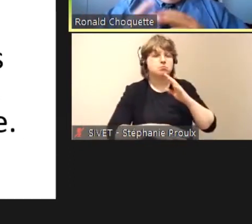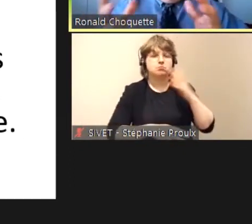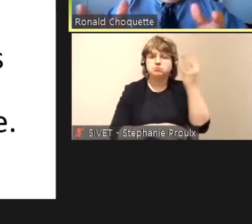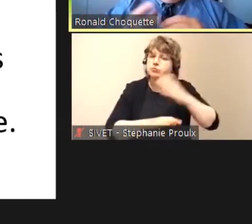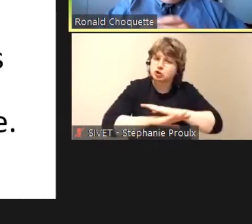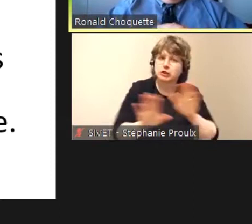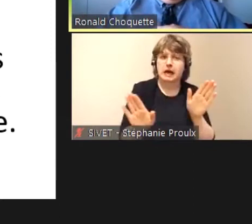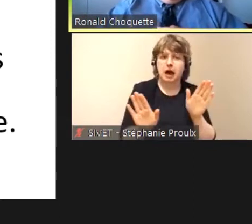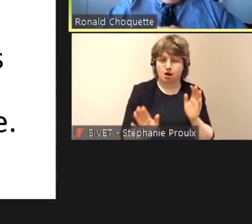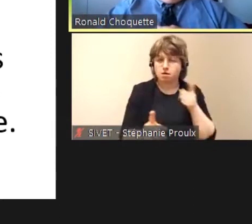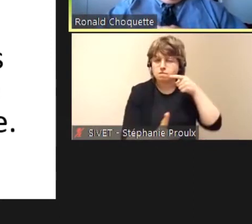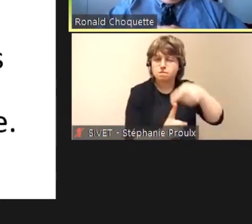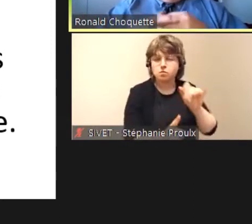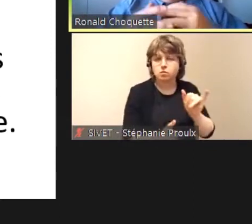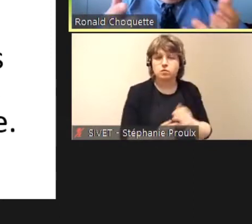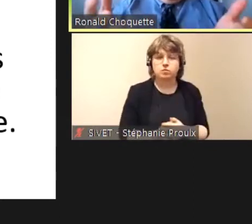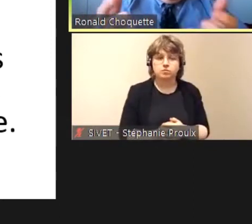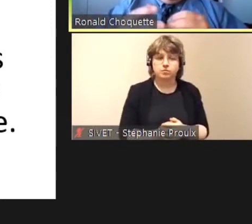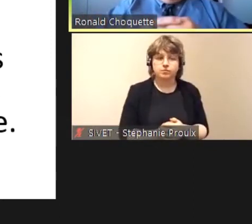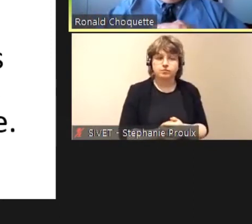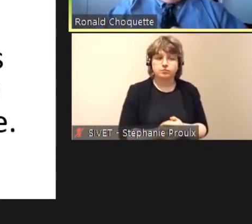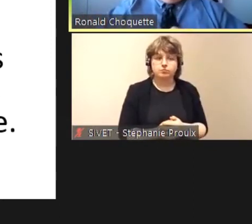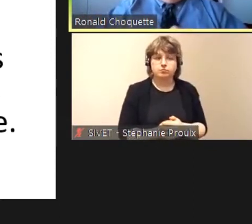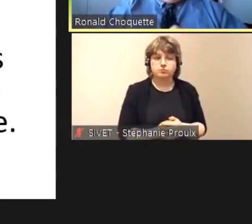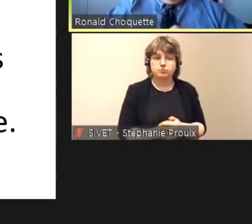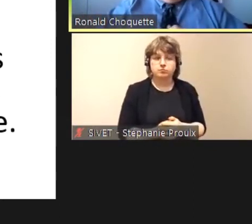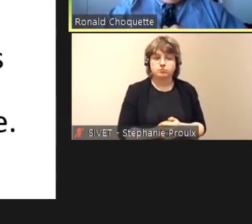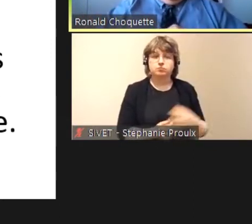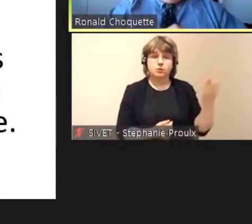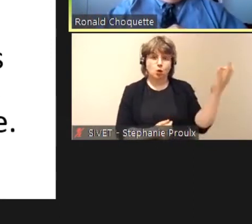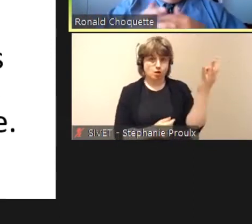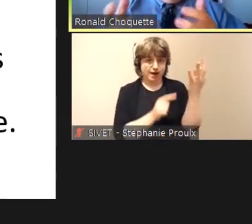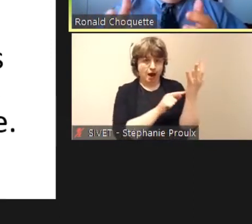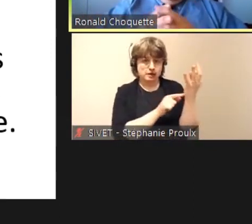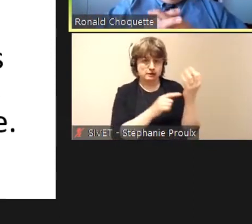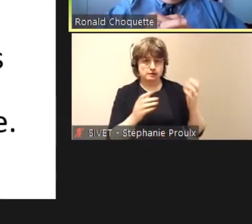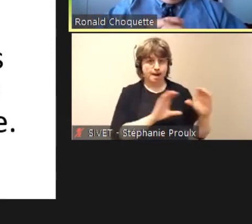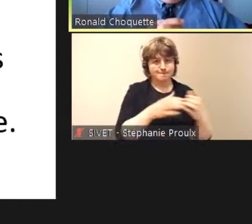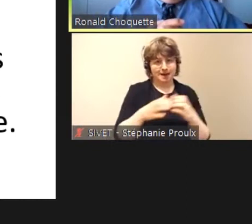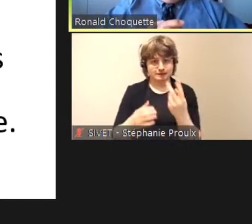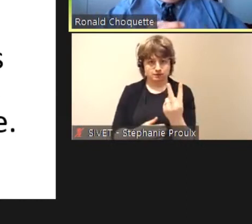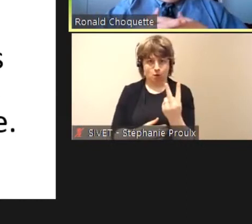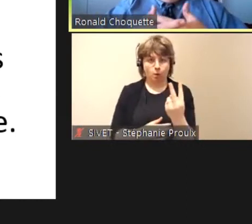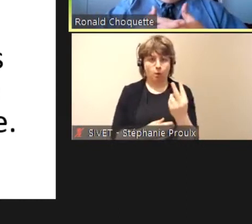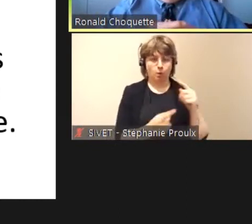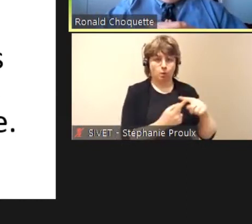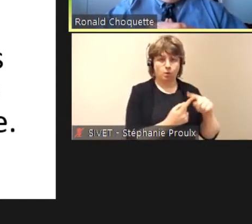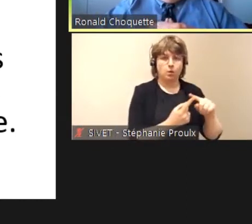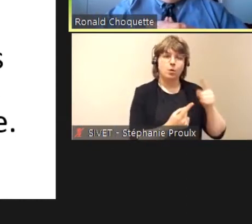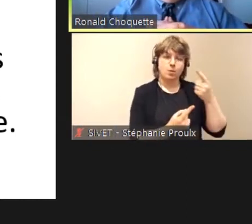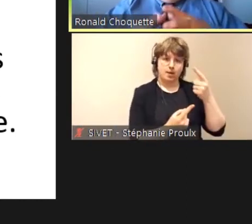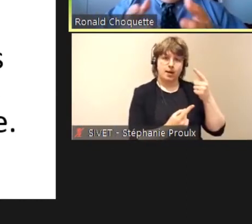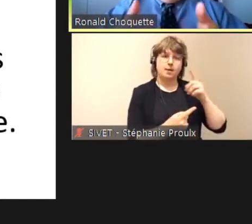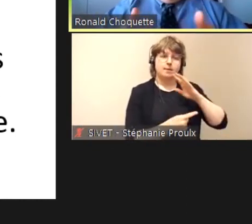générale. Au fond, la conférence ou la présentation se divise en 2 parties. La première, on va parler